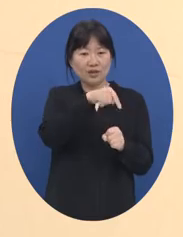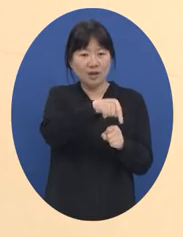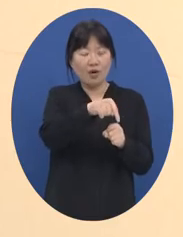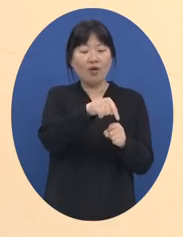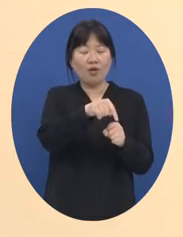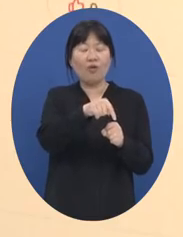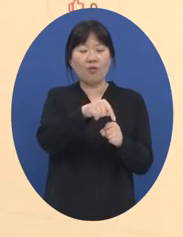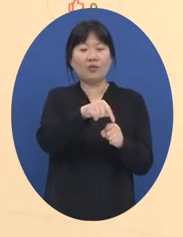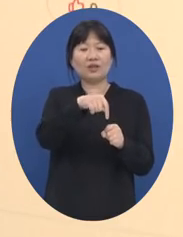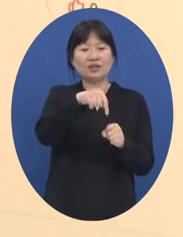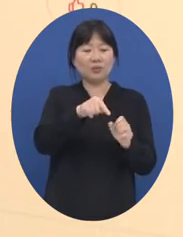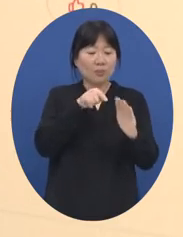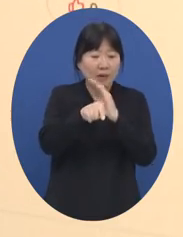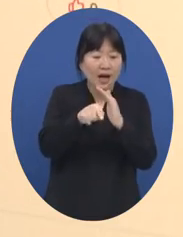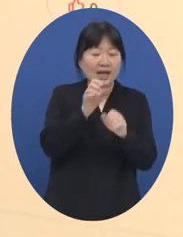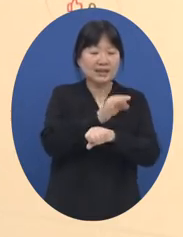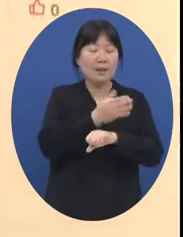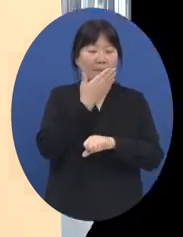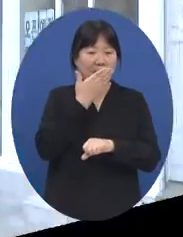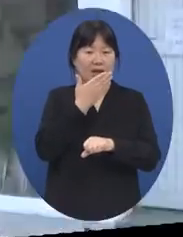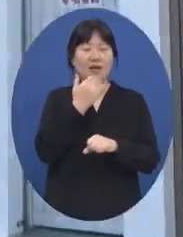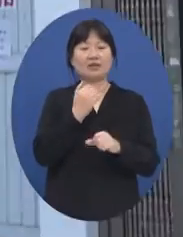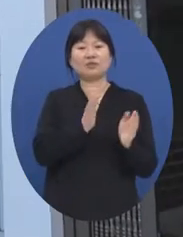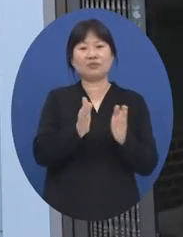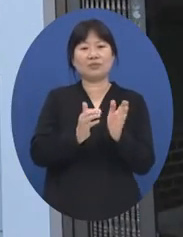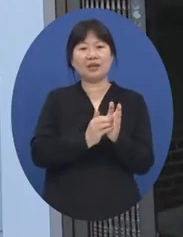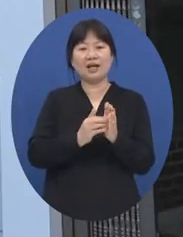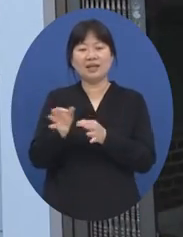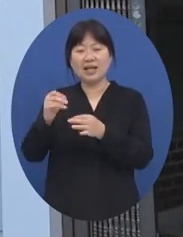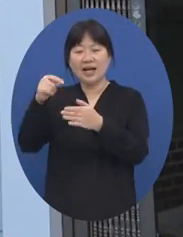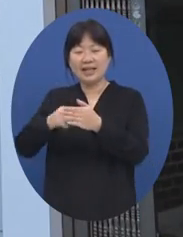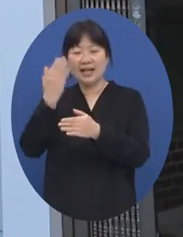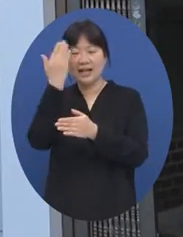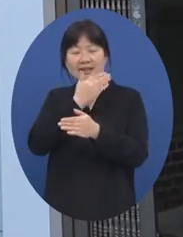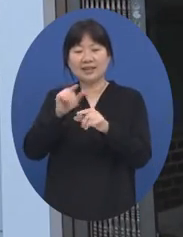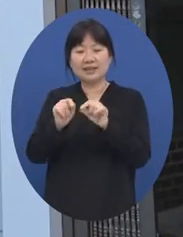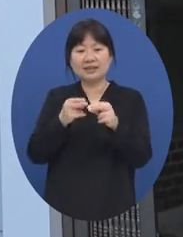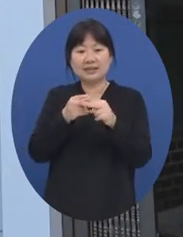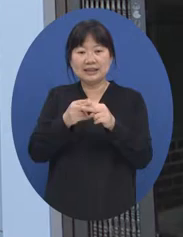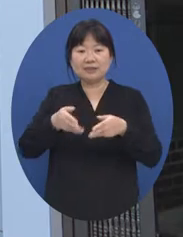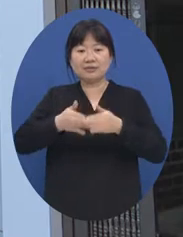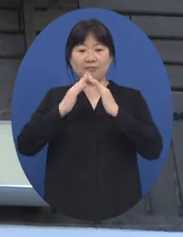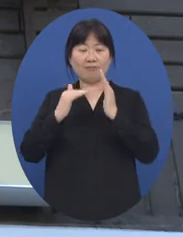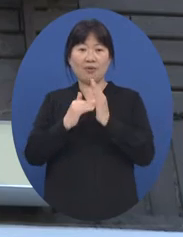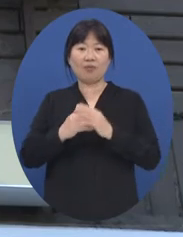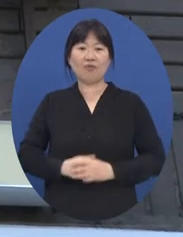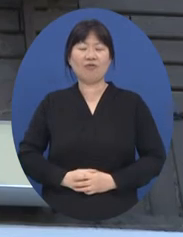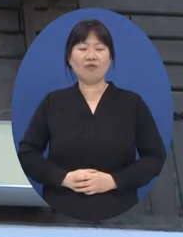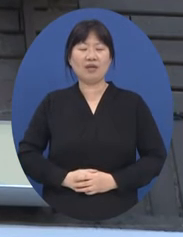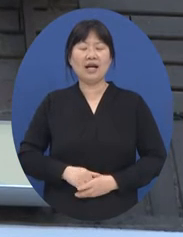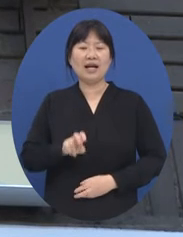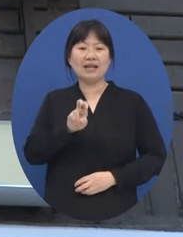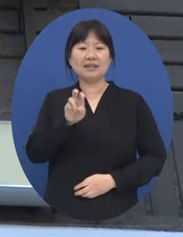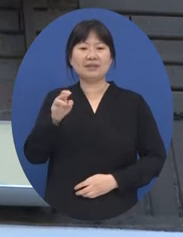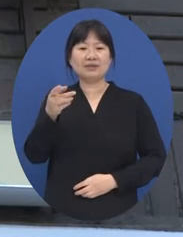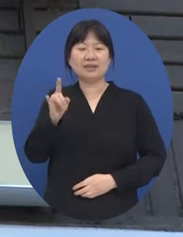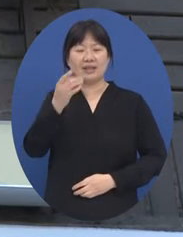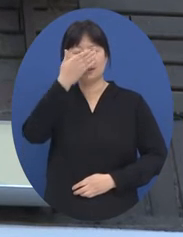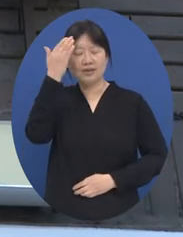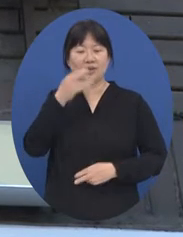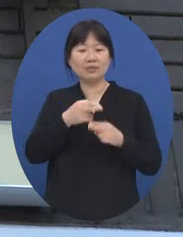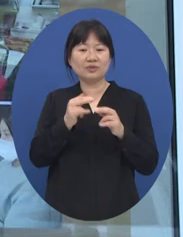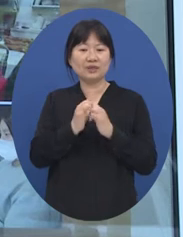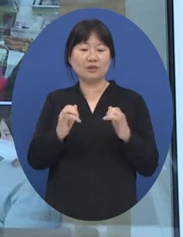이 마켓에 오면 살수 있게 차별화했습니다. 시장 통해 깔끔한 음식점이 생겼습니다. 20,